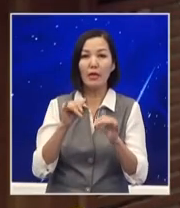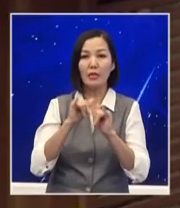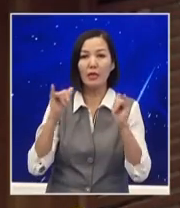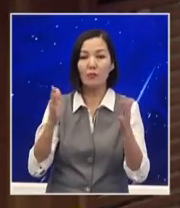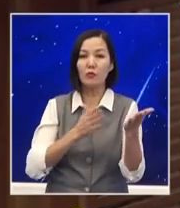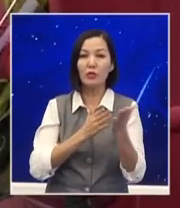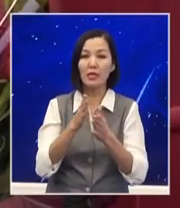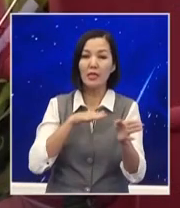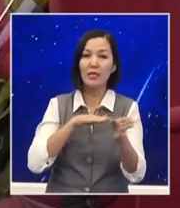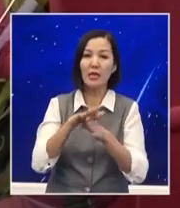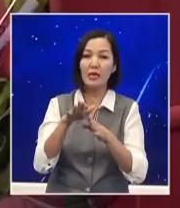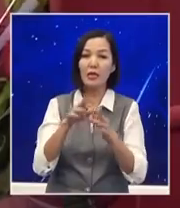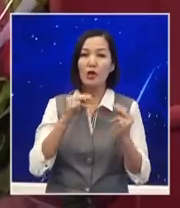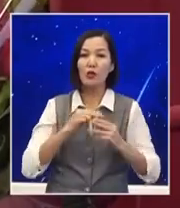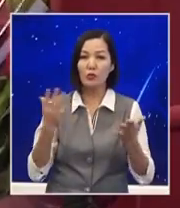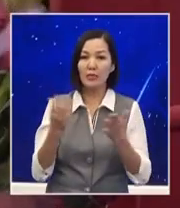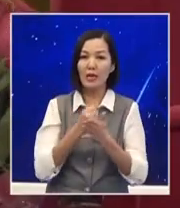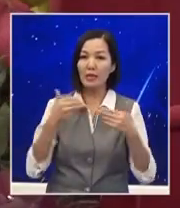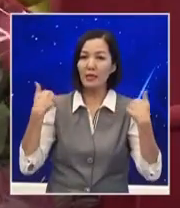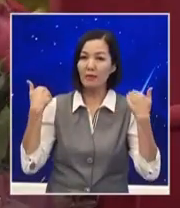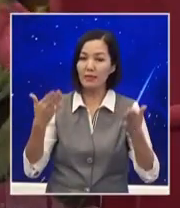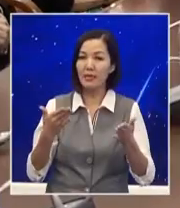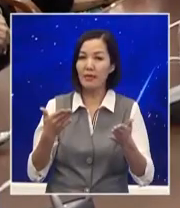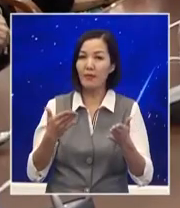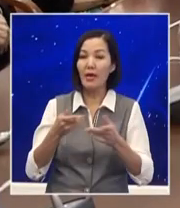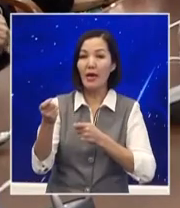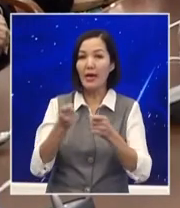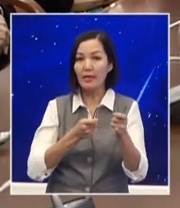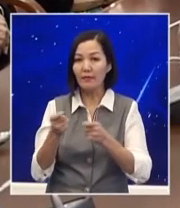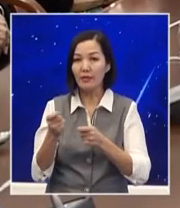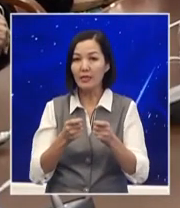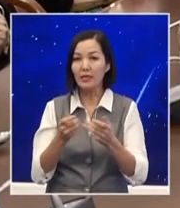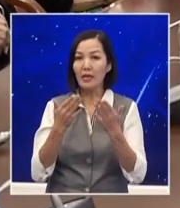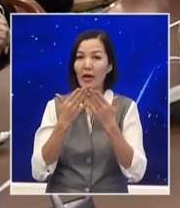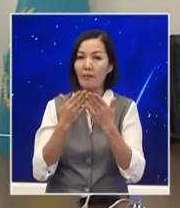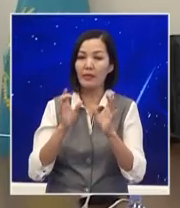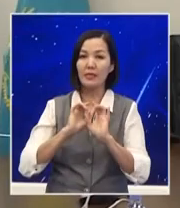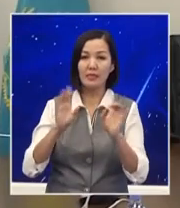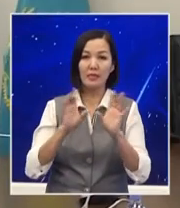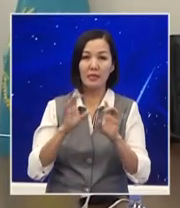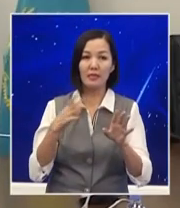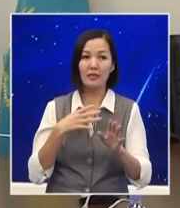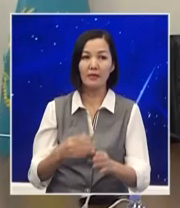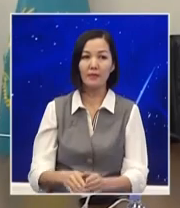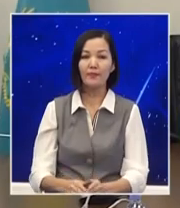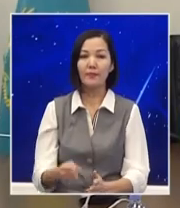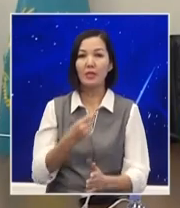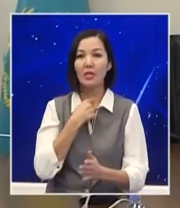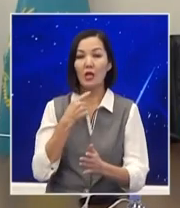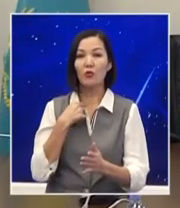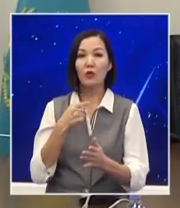Аймақта енді атқарылар игістерге табыс тілеп, ел тізгін ұстаған азаматтарға ақ батасын берді. Талдырғанды